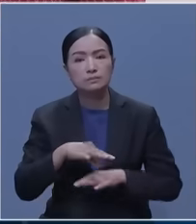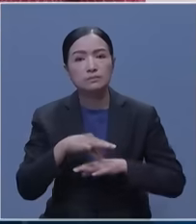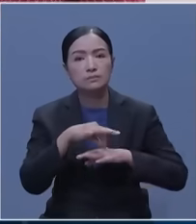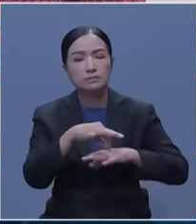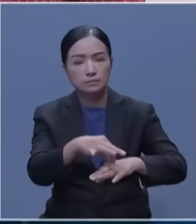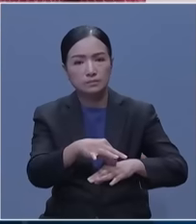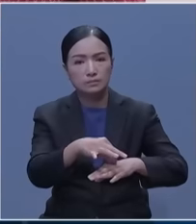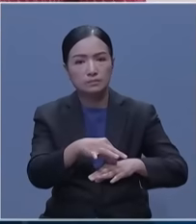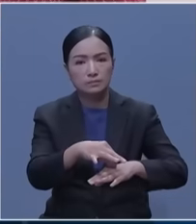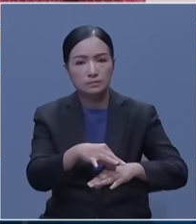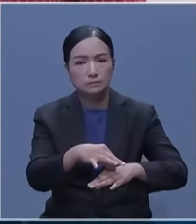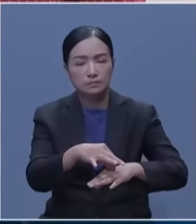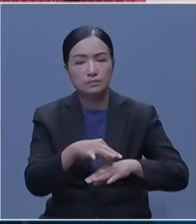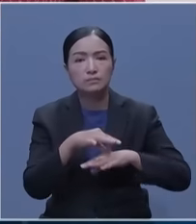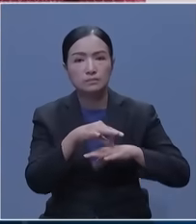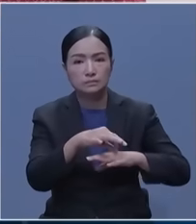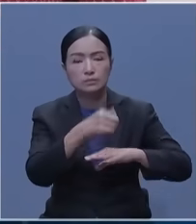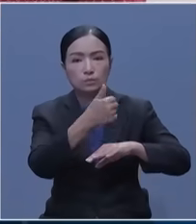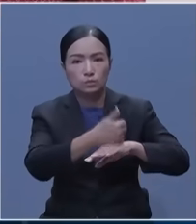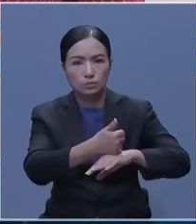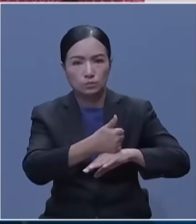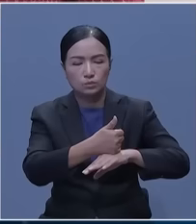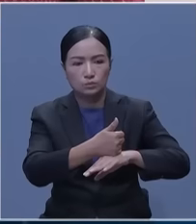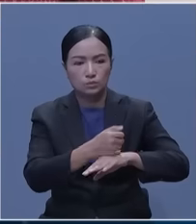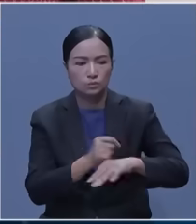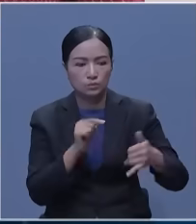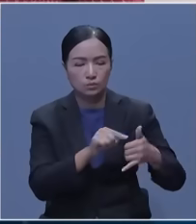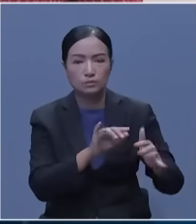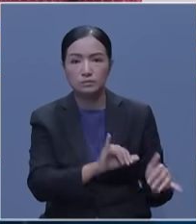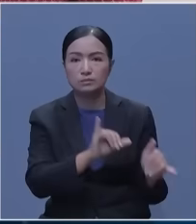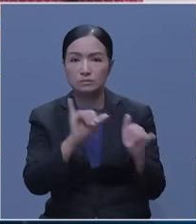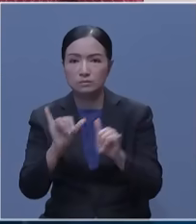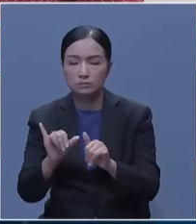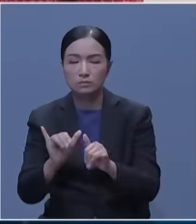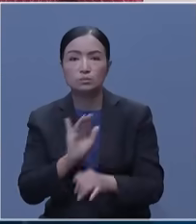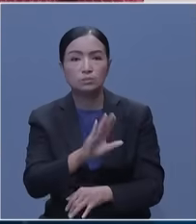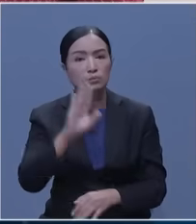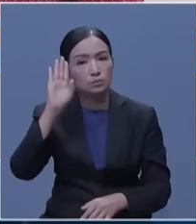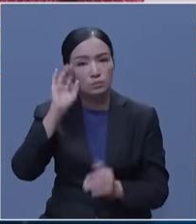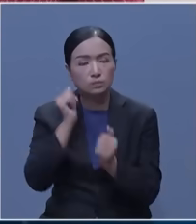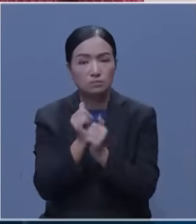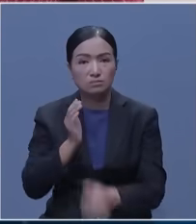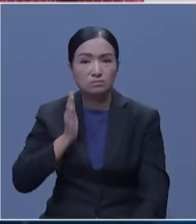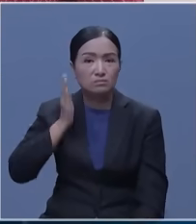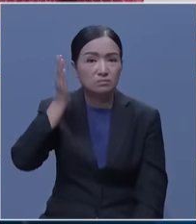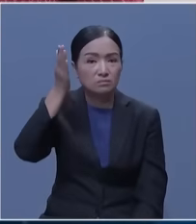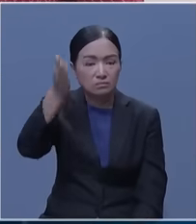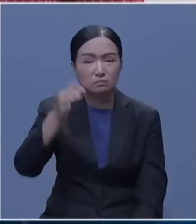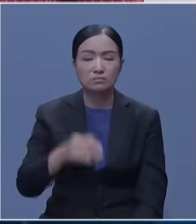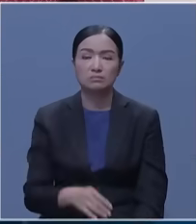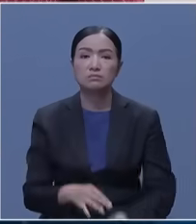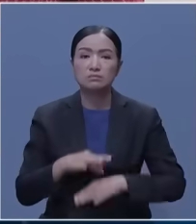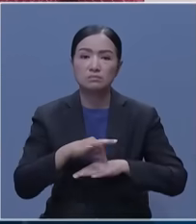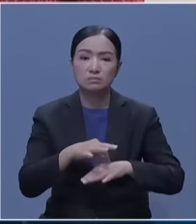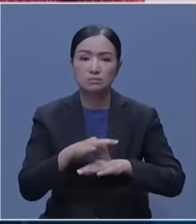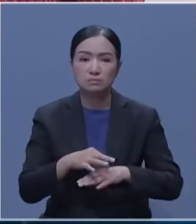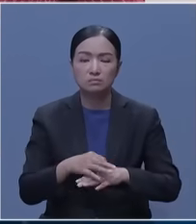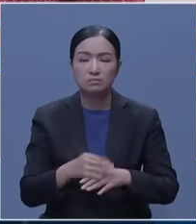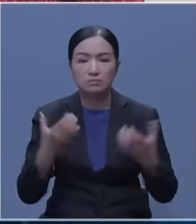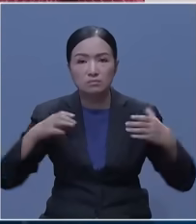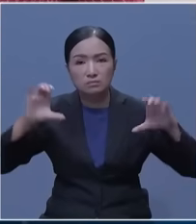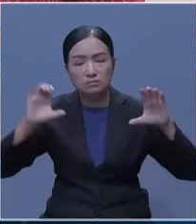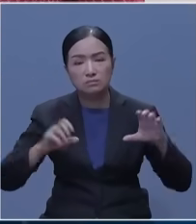กย้ายของตำรวจเท่านั้นแต่ในอนาคตการแต่งตั้งโยกย้ายข้าราชการพลเรือนอื่นๆต้องมีตั๋วไหม